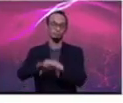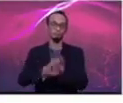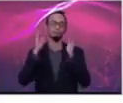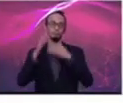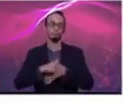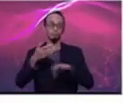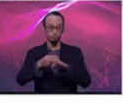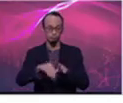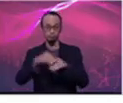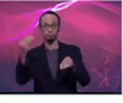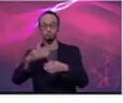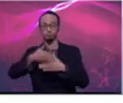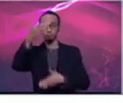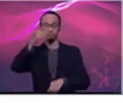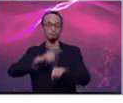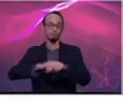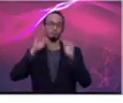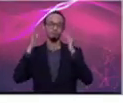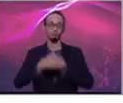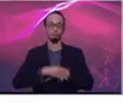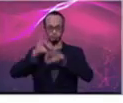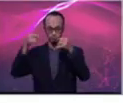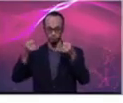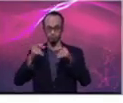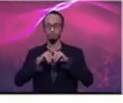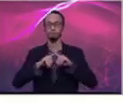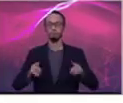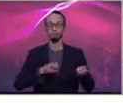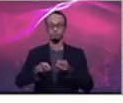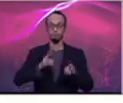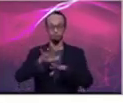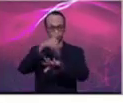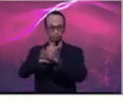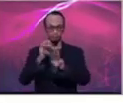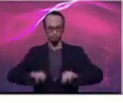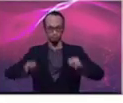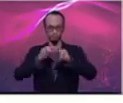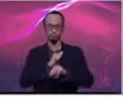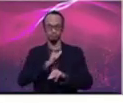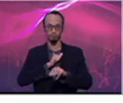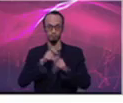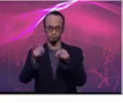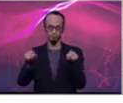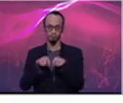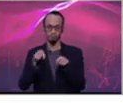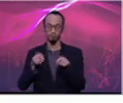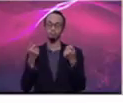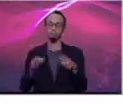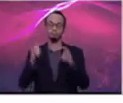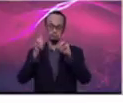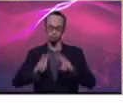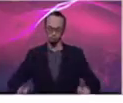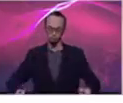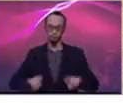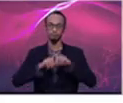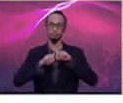bangunan Surau Terutama ketika solat jumaat bagaimanapun usaha membina masjid sendiri di kawasan terbabit sudah diteliti